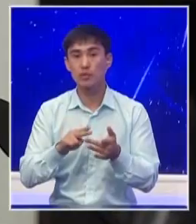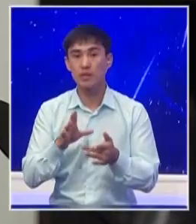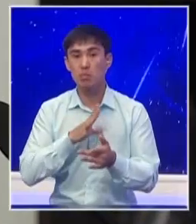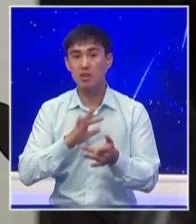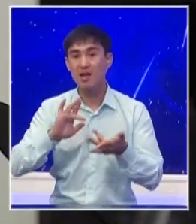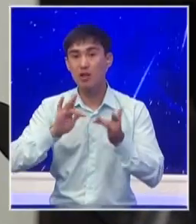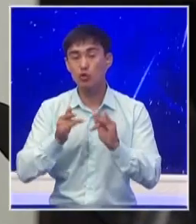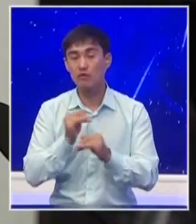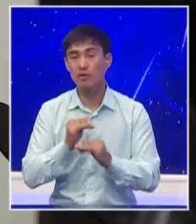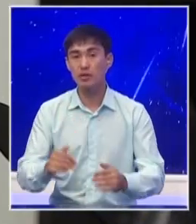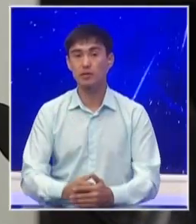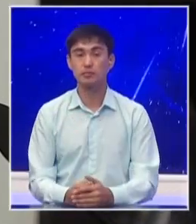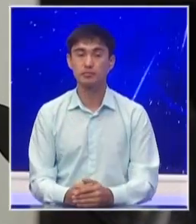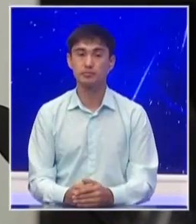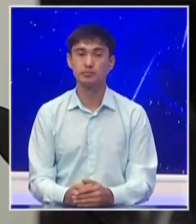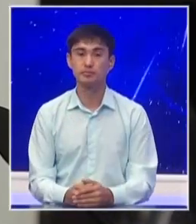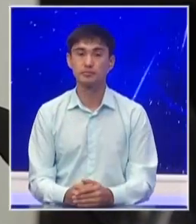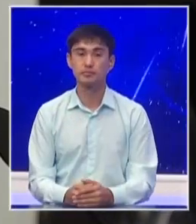рассмотрена в электронном формате.